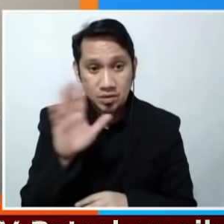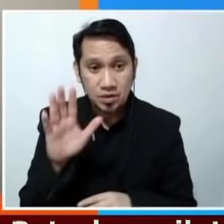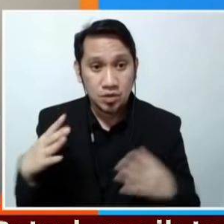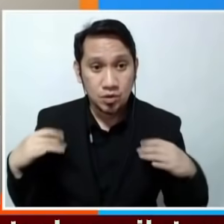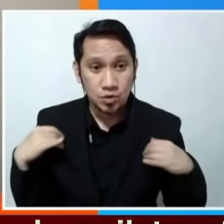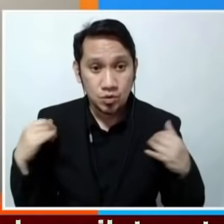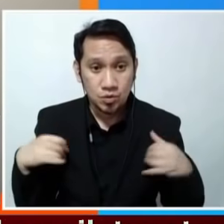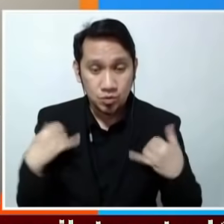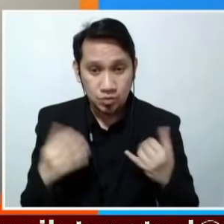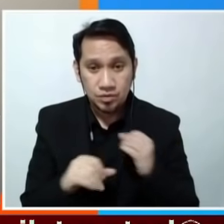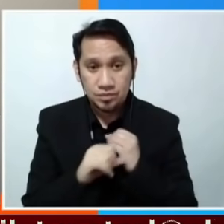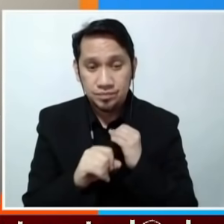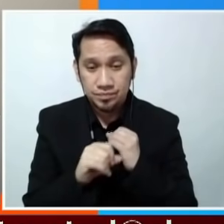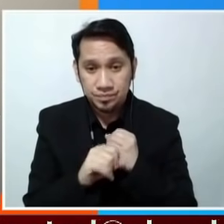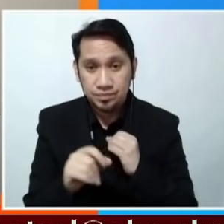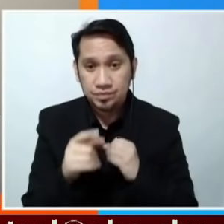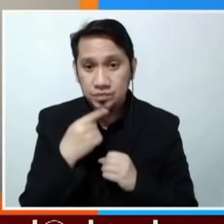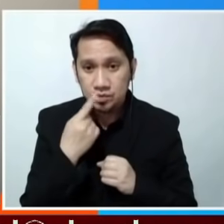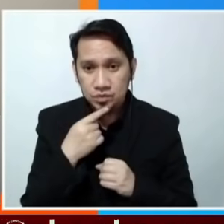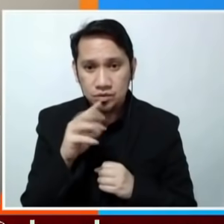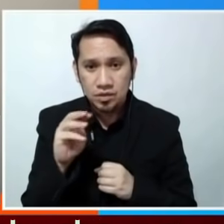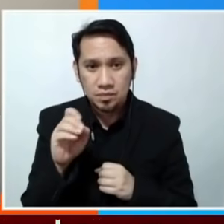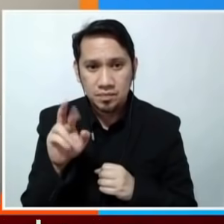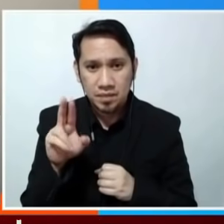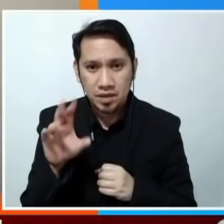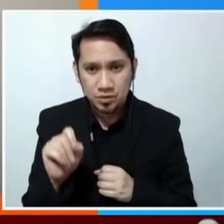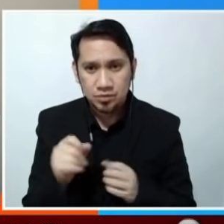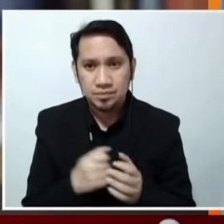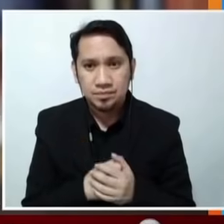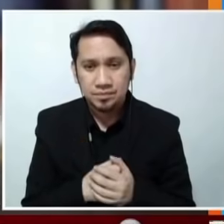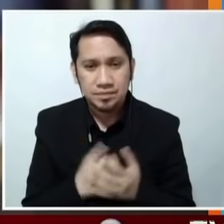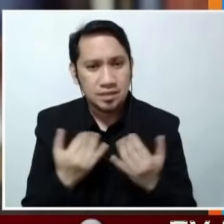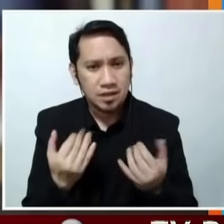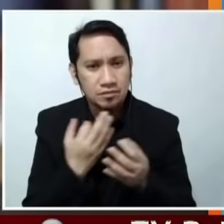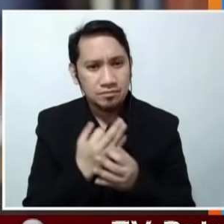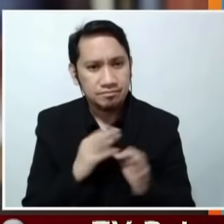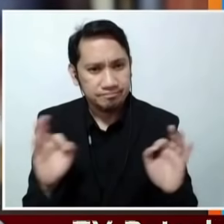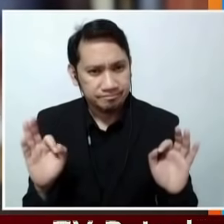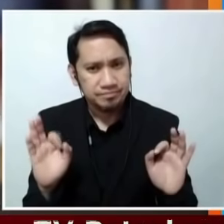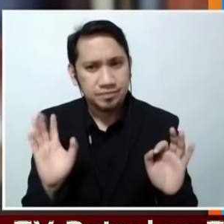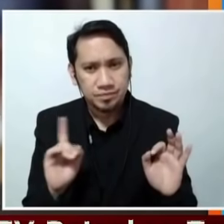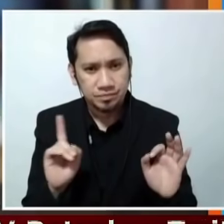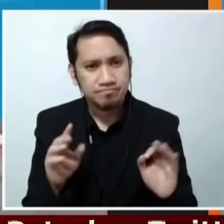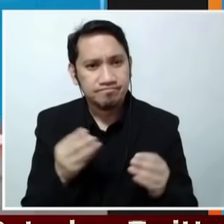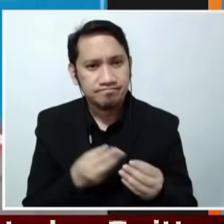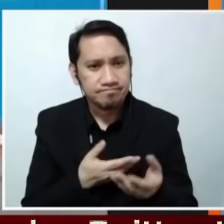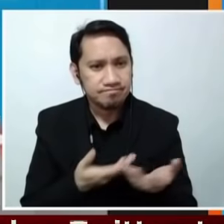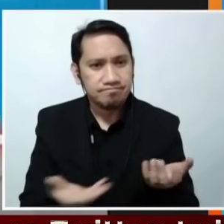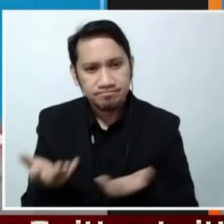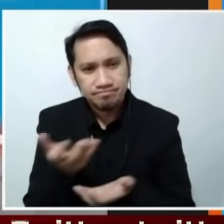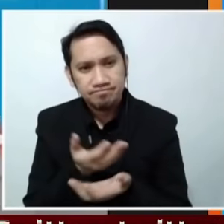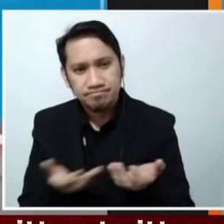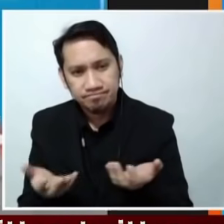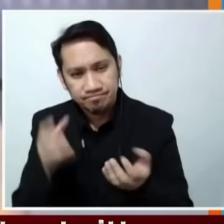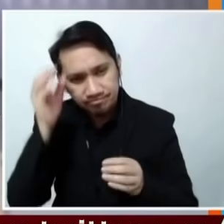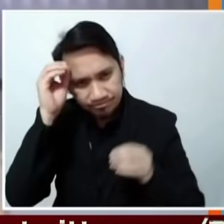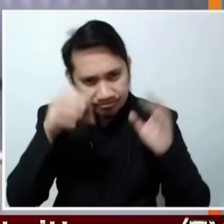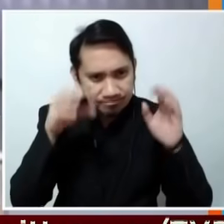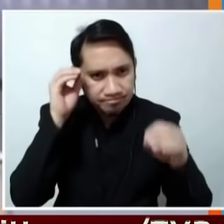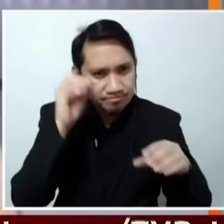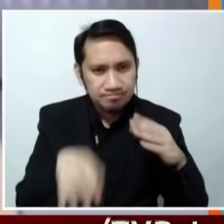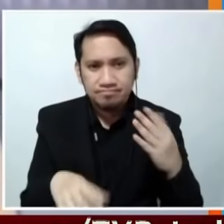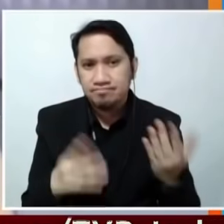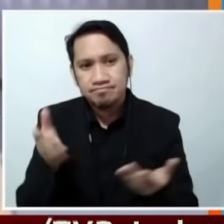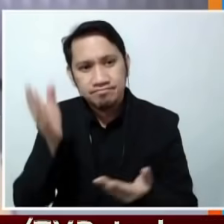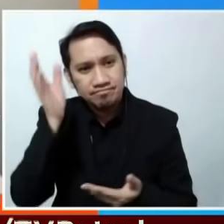Advocates Network founder na si Myrus Ponon. Malaya silang makakapagpalitan ng kuro-kuro at kwento kina Tony at